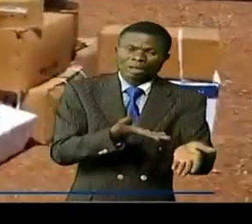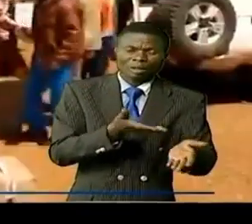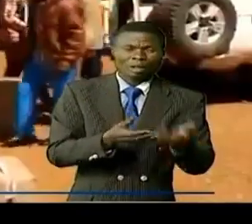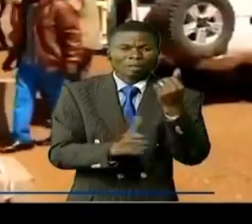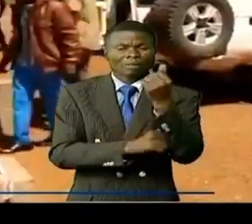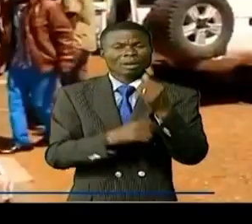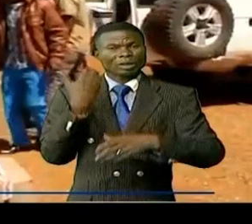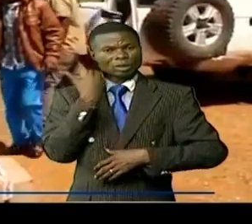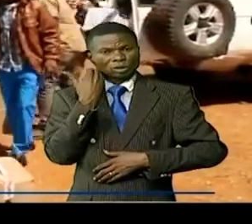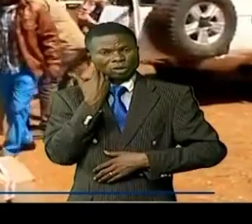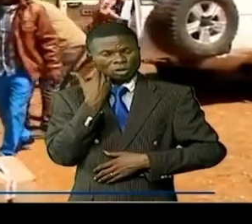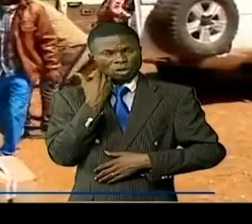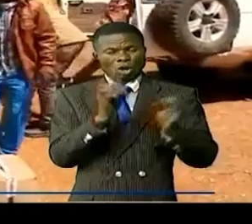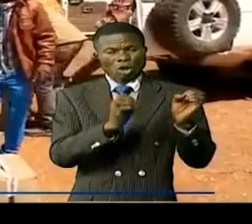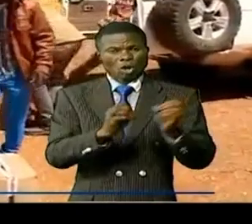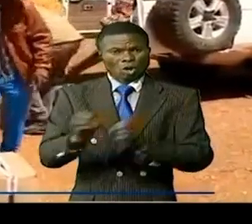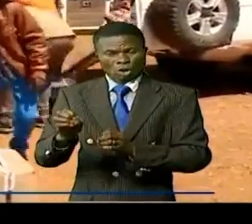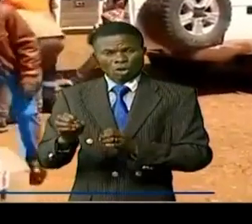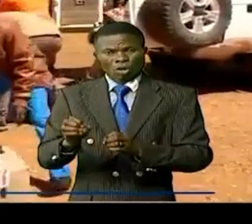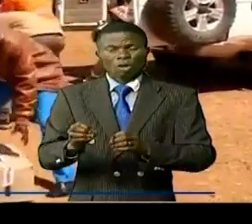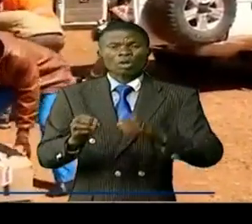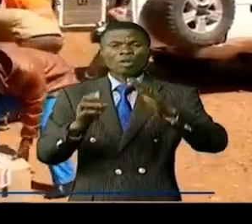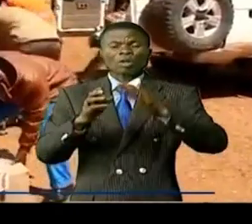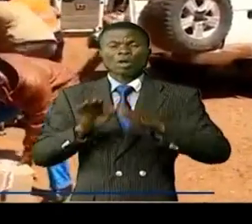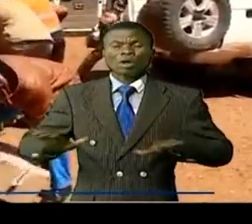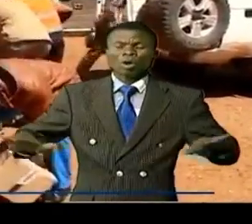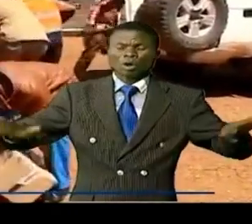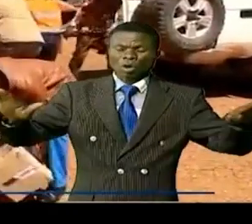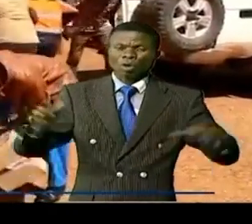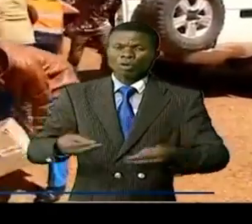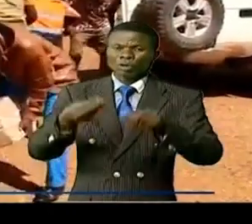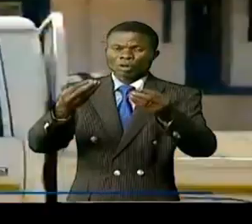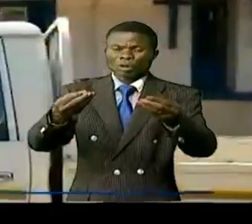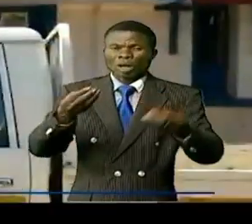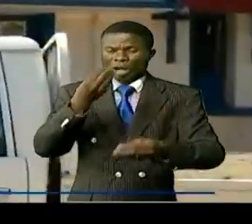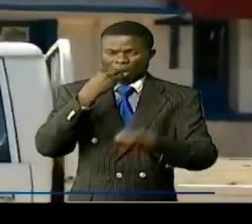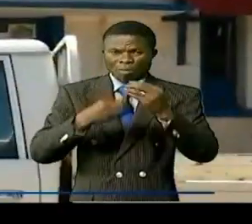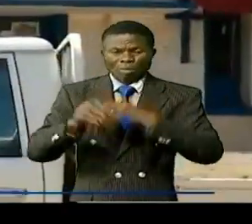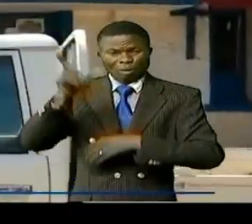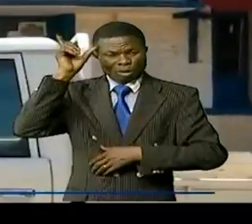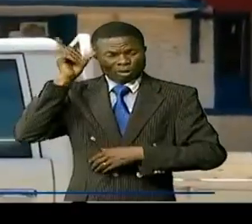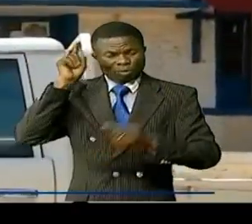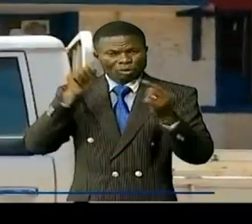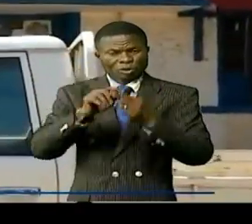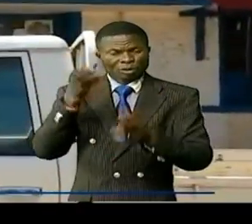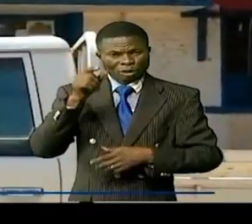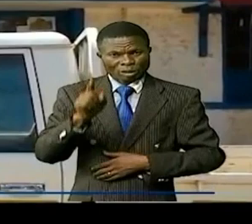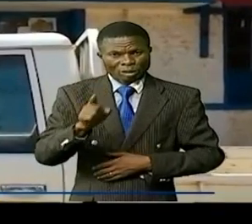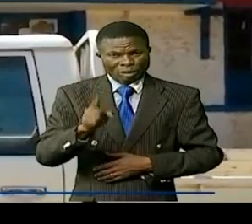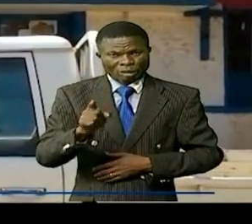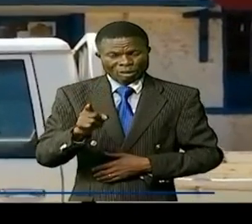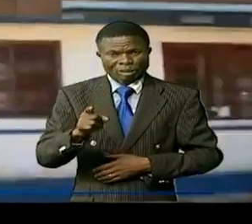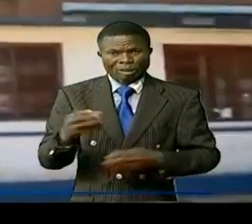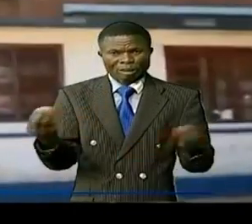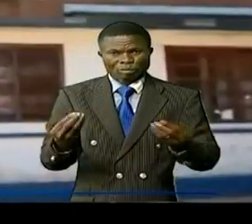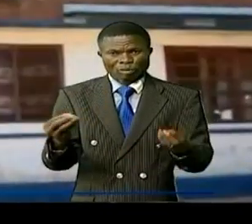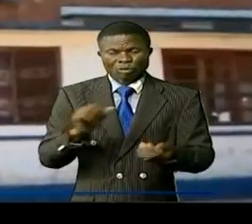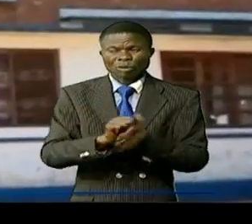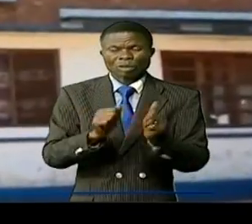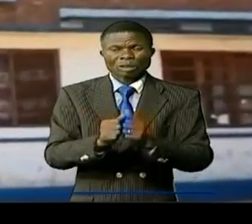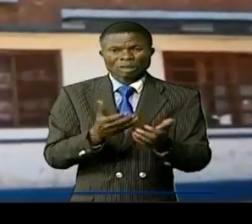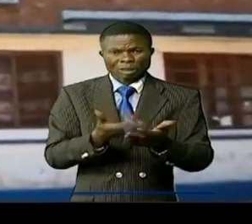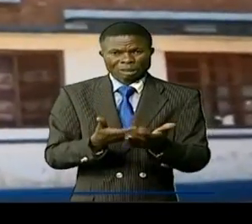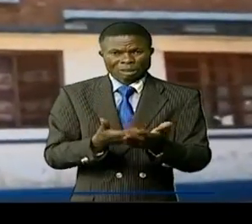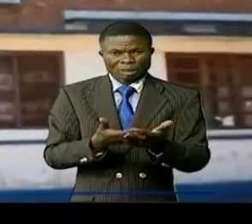malades en organisant un pont aérien humanitaire Lubumbashi-Manono en apportant une demi-tonne de médicaments et